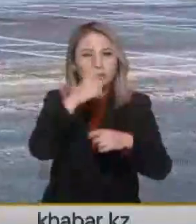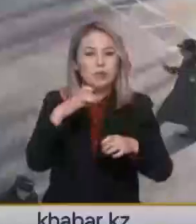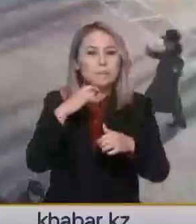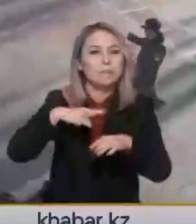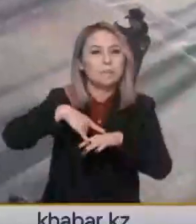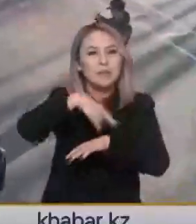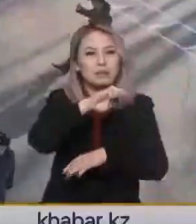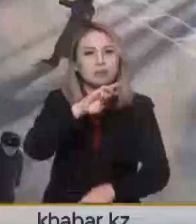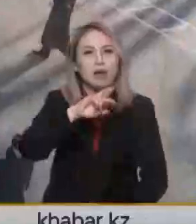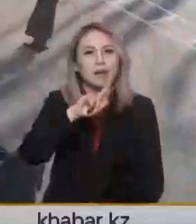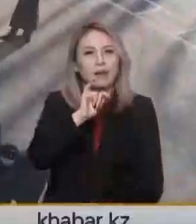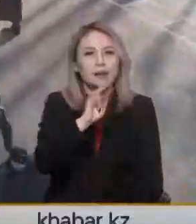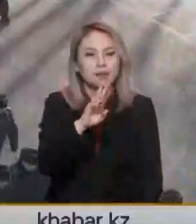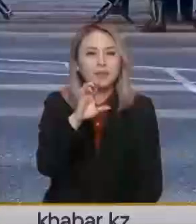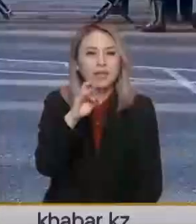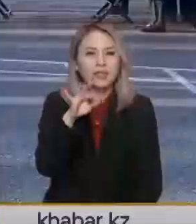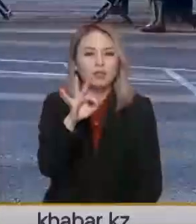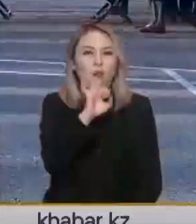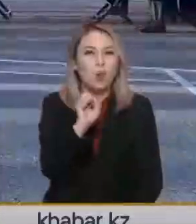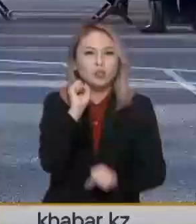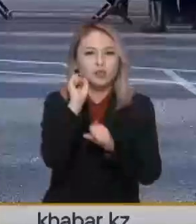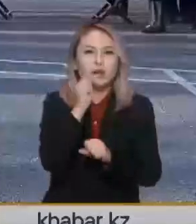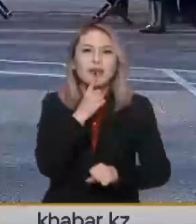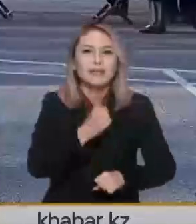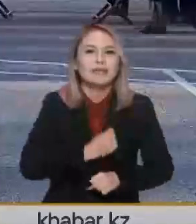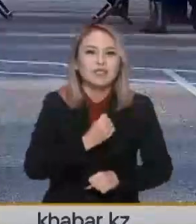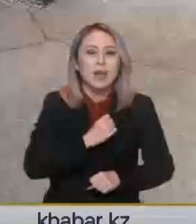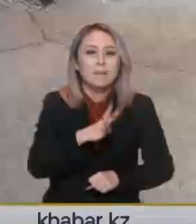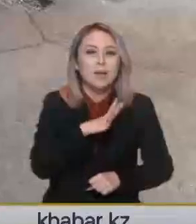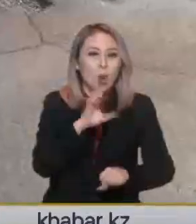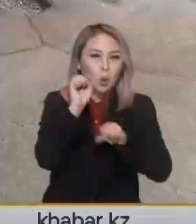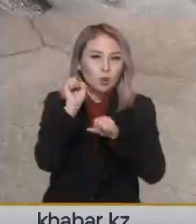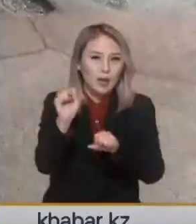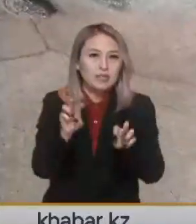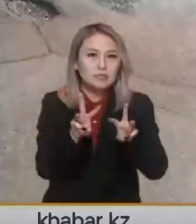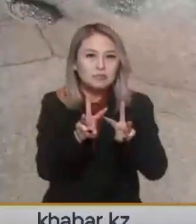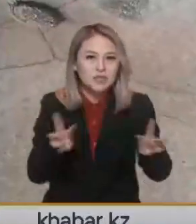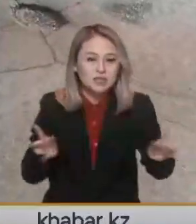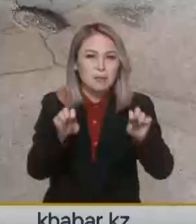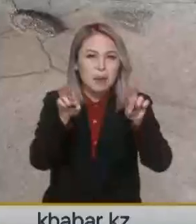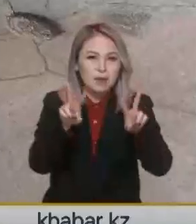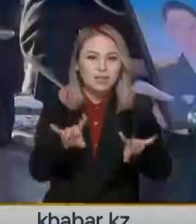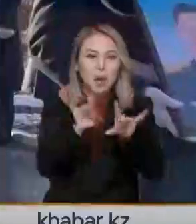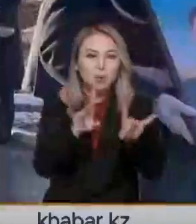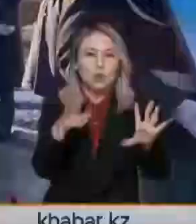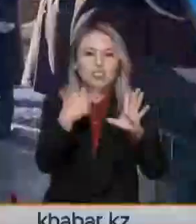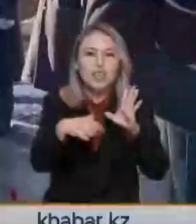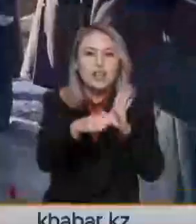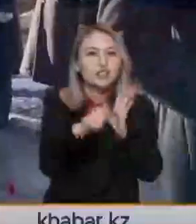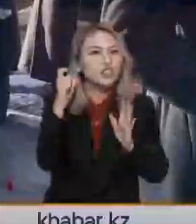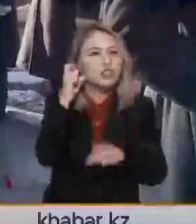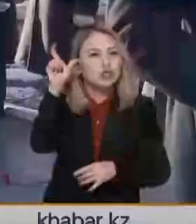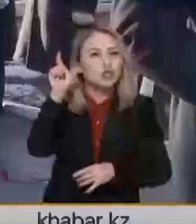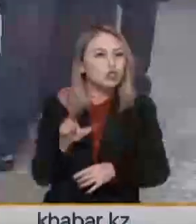білім алған Талғат Бигелдинов атындағы әуе қорғанысы күштері әскери институтында өтті. Қорғаныс министрлігі мамандарының айтуынша 36